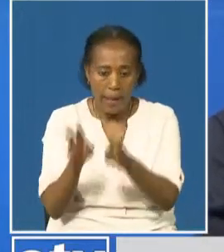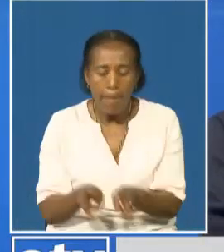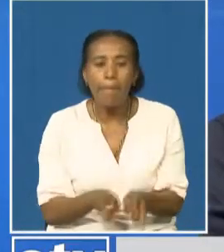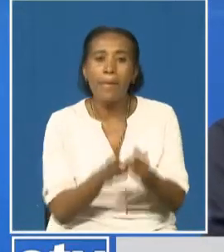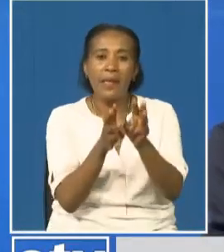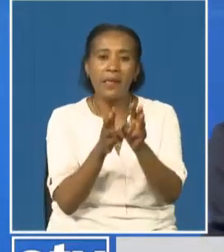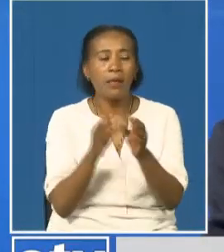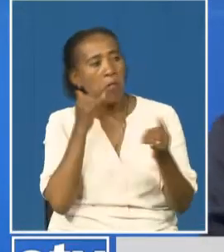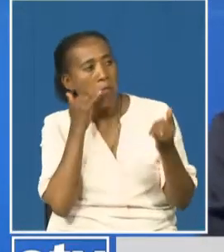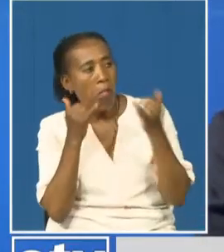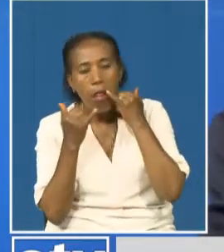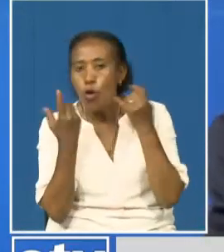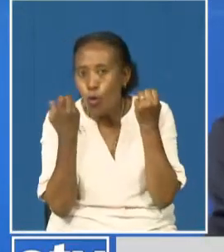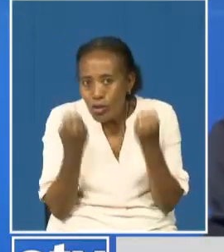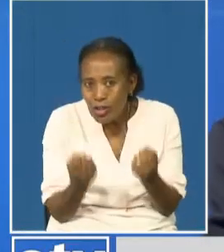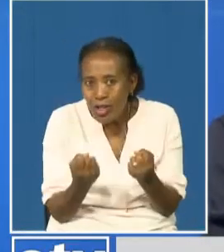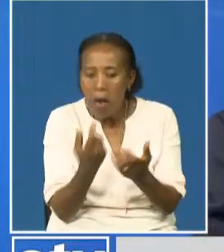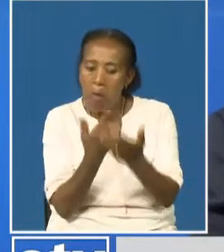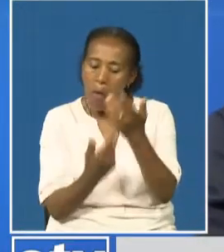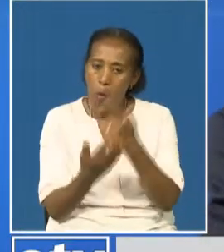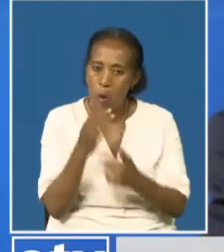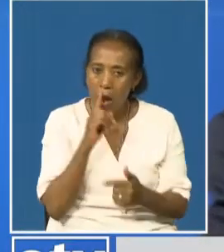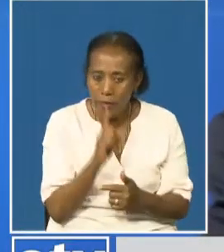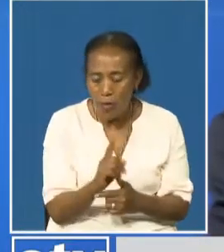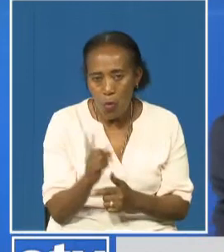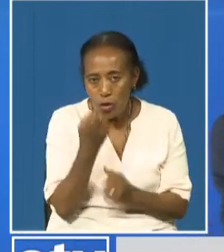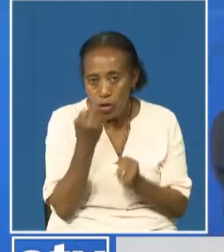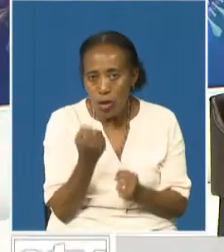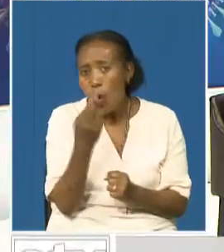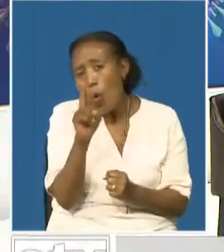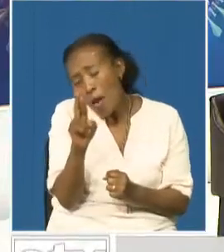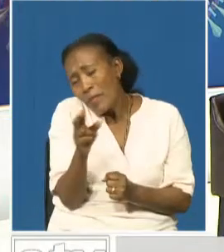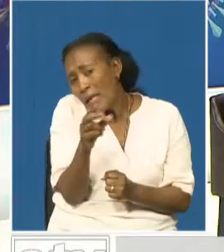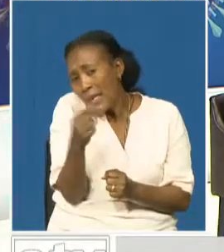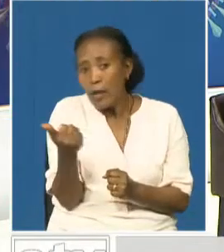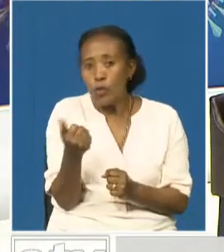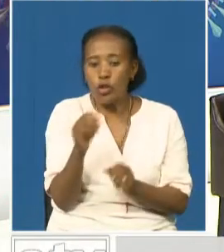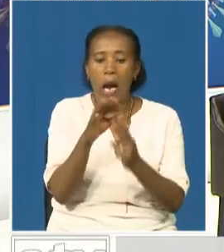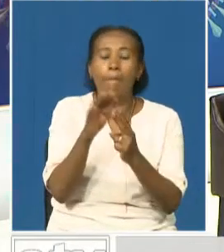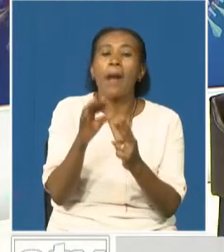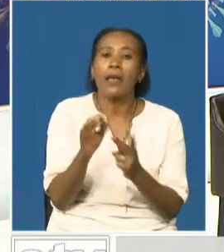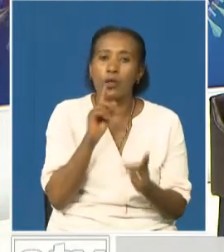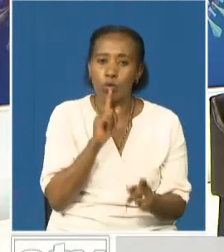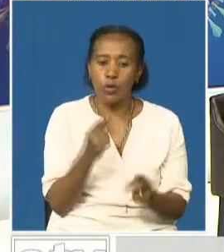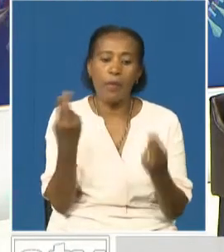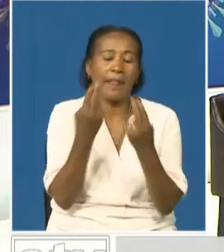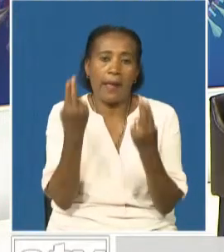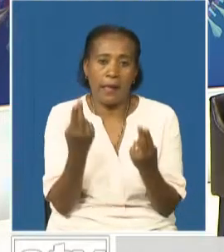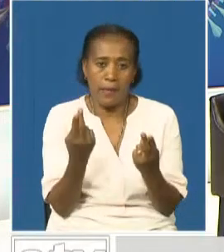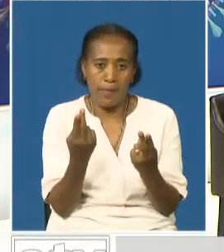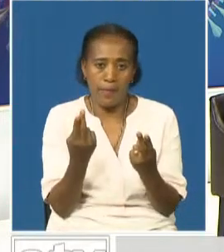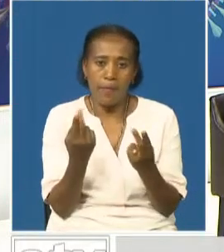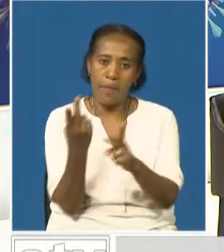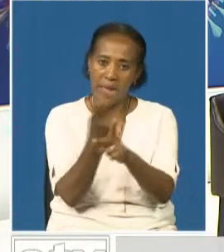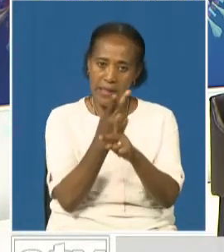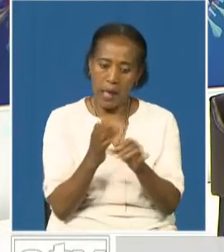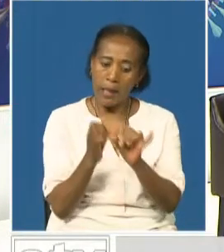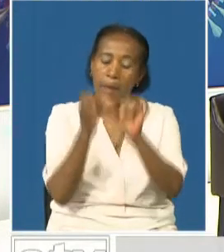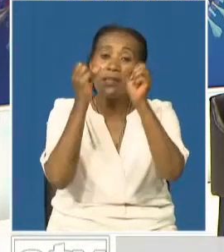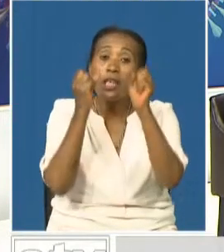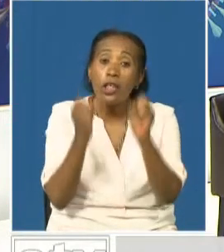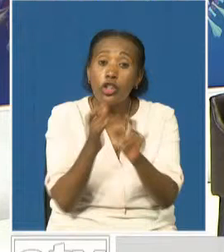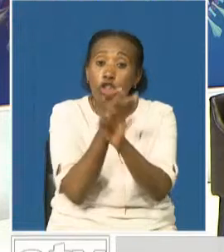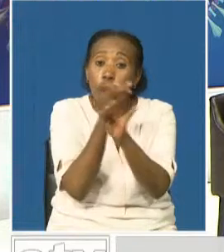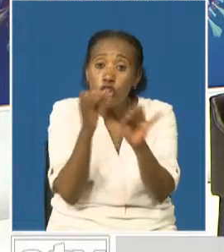መንገድ በመደዋወል ሊሆን ይችላል በመወያየት ወይም በሌሎች አማራጮች በመጠቀም በጥንቃቄ ማስቀጠል ይቻላል